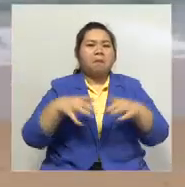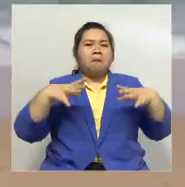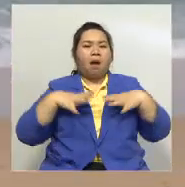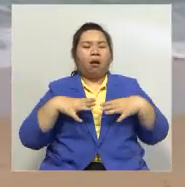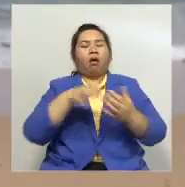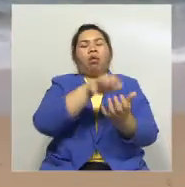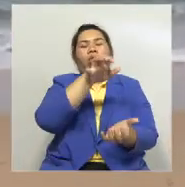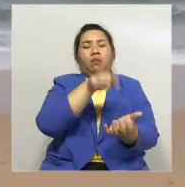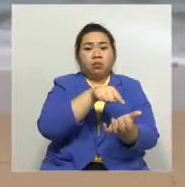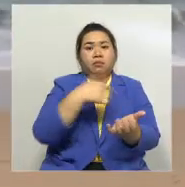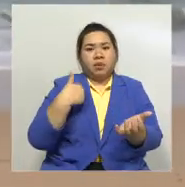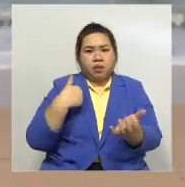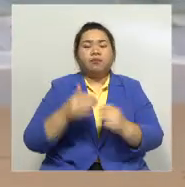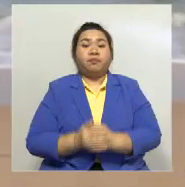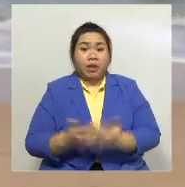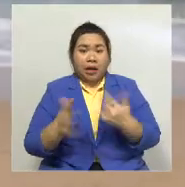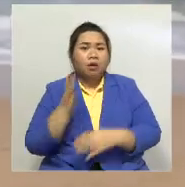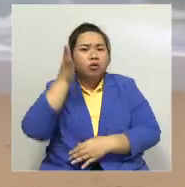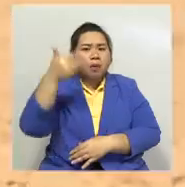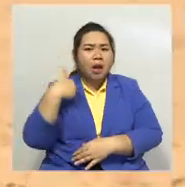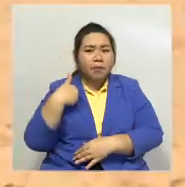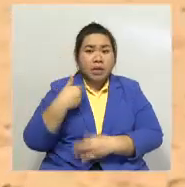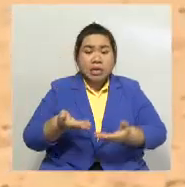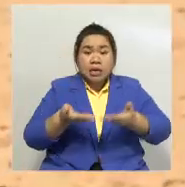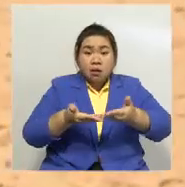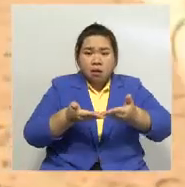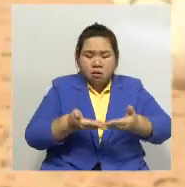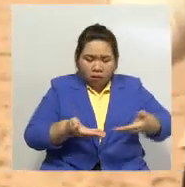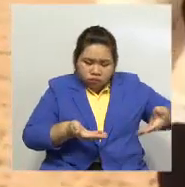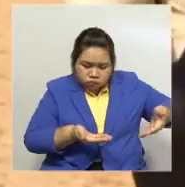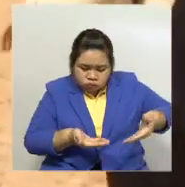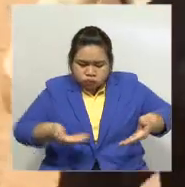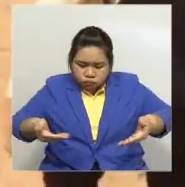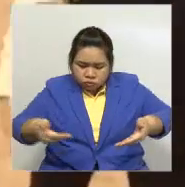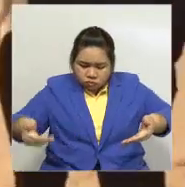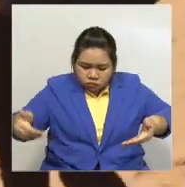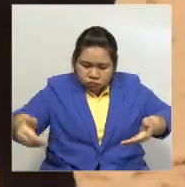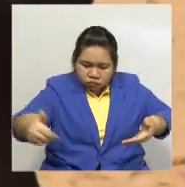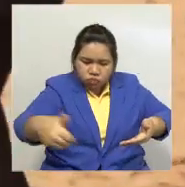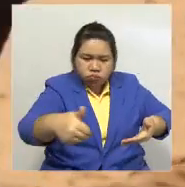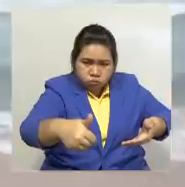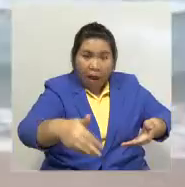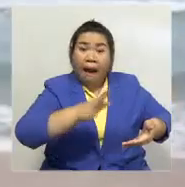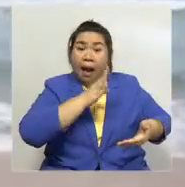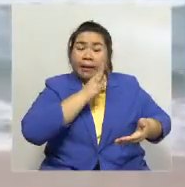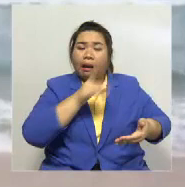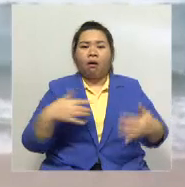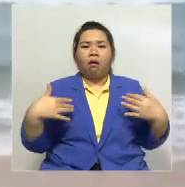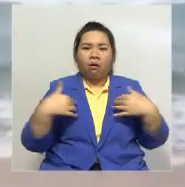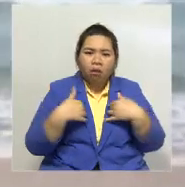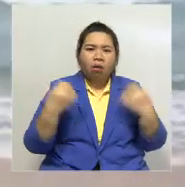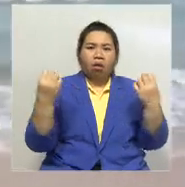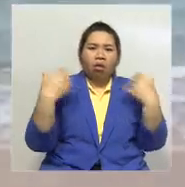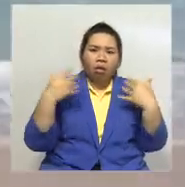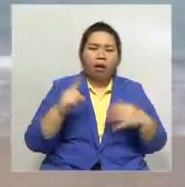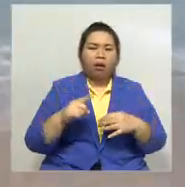ณนี้นะครับหลังจากนั้นเจ้าหน้าที่ก็จะใช้เรือตีวงกดดันจระเข้ให้อยู่ในวงจำกัดเมื่อจระเข้อ่อนแรงลงน